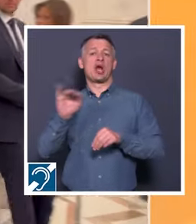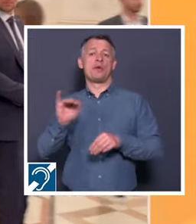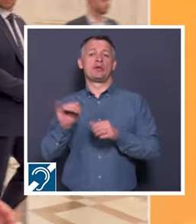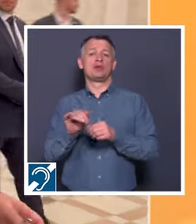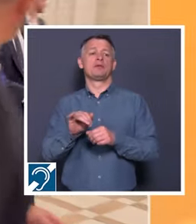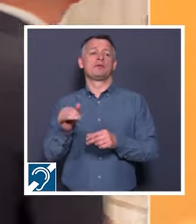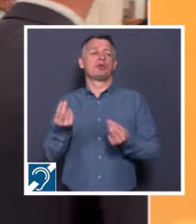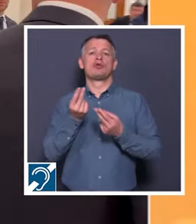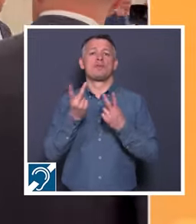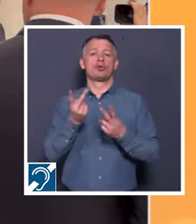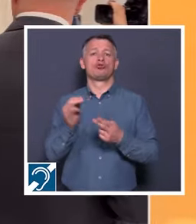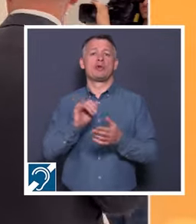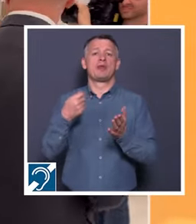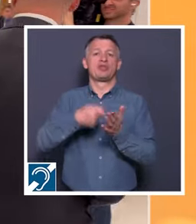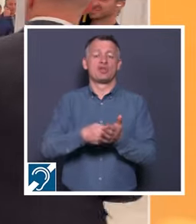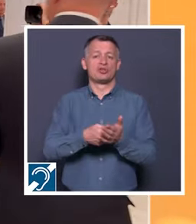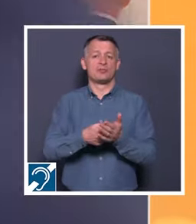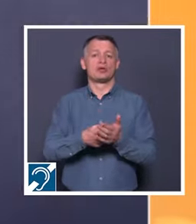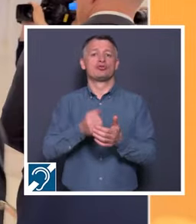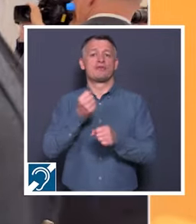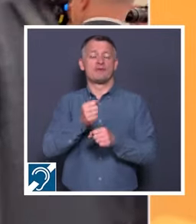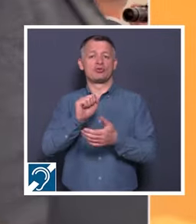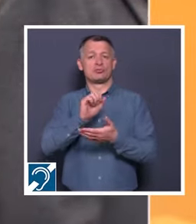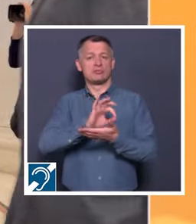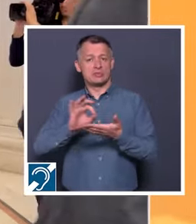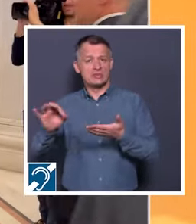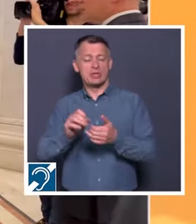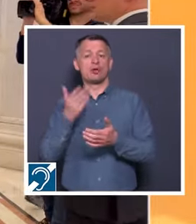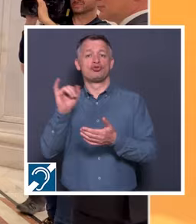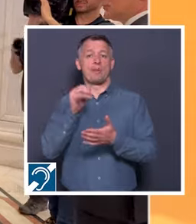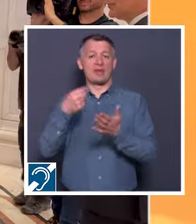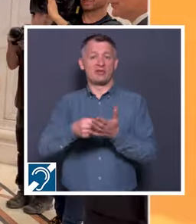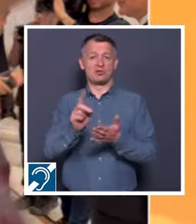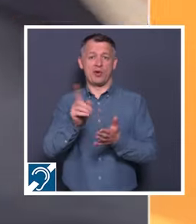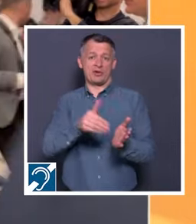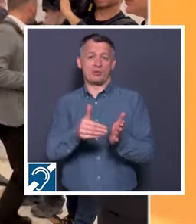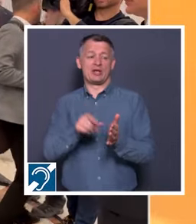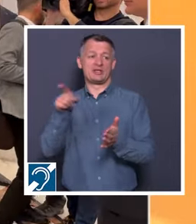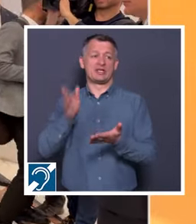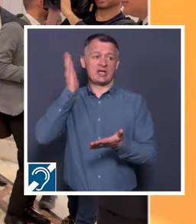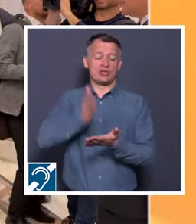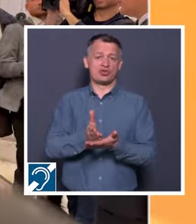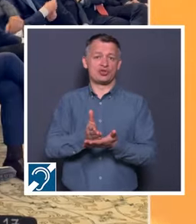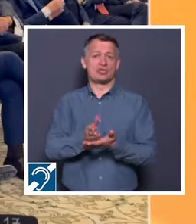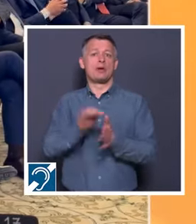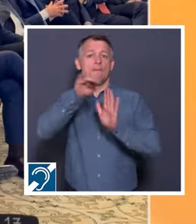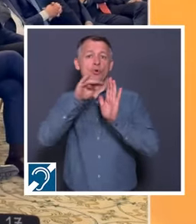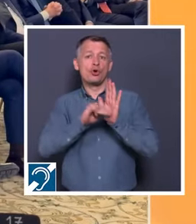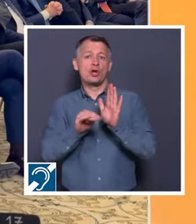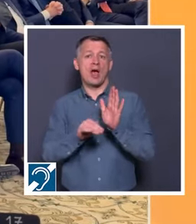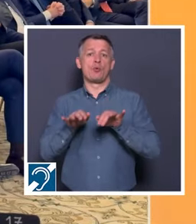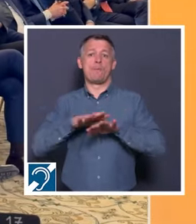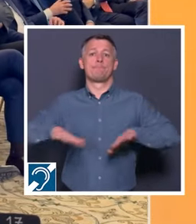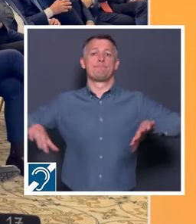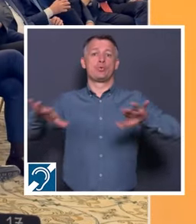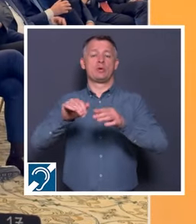cine plătește pentru conținut? Pentru că cine plătește pentru conținut n-ar trebui să decidă agenda publică, dar de